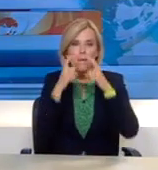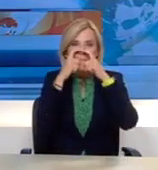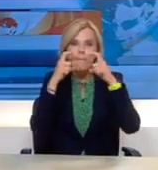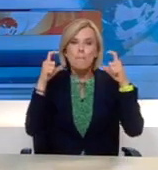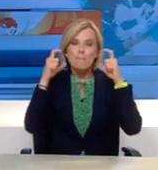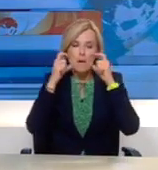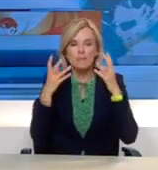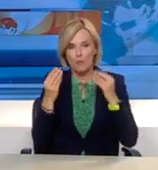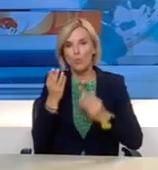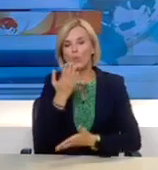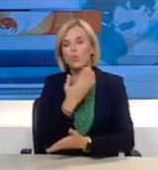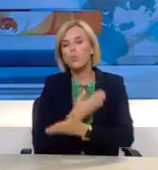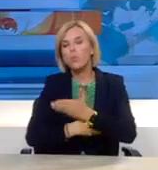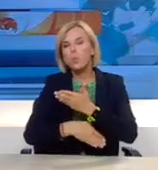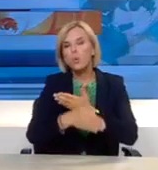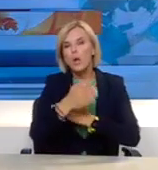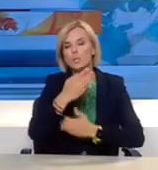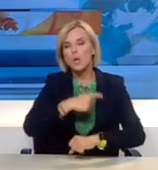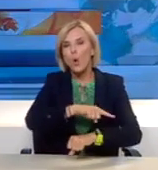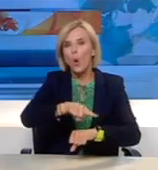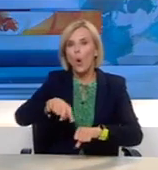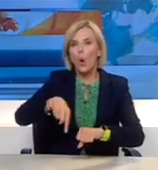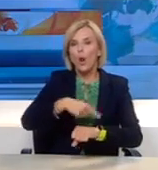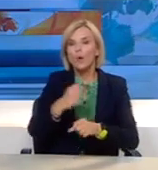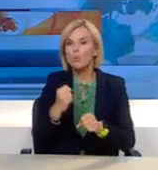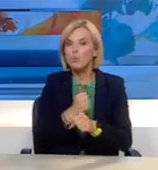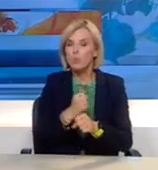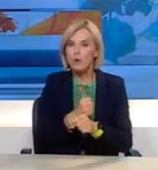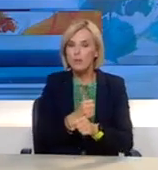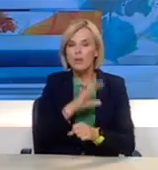μάσκας είναι κουραστική. Και θυμάστε,